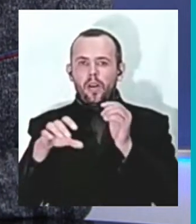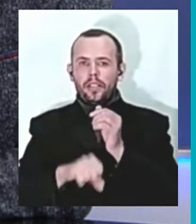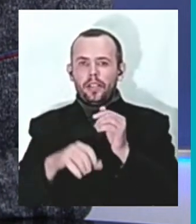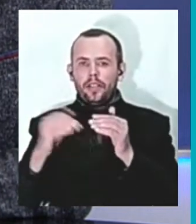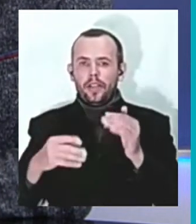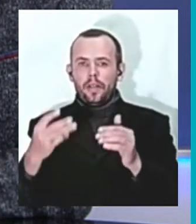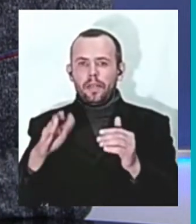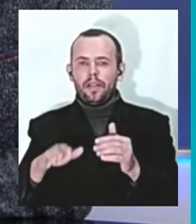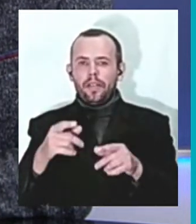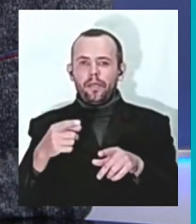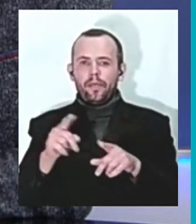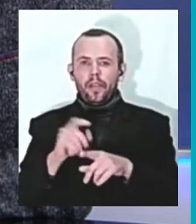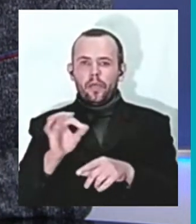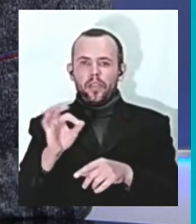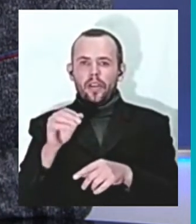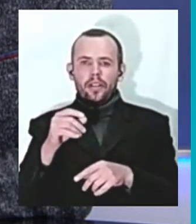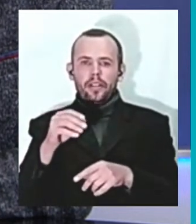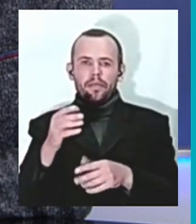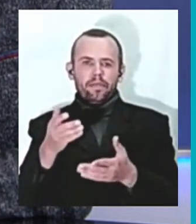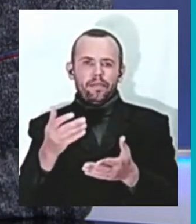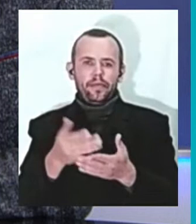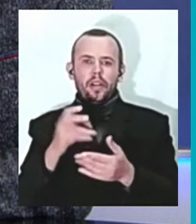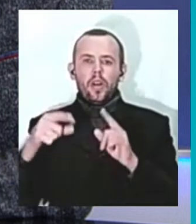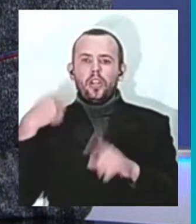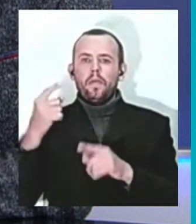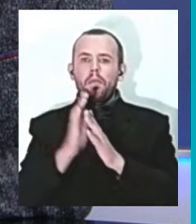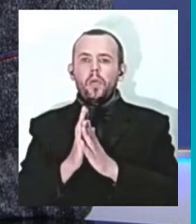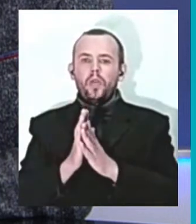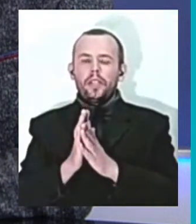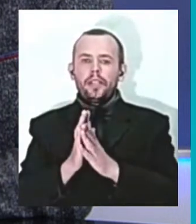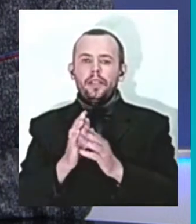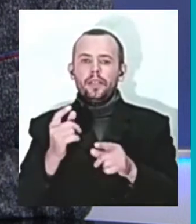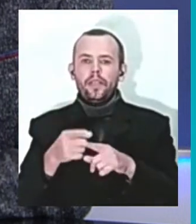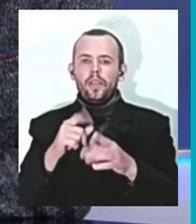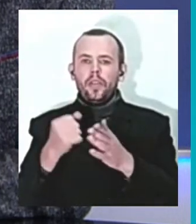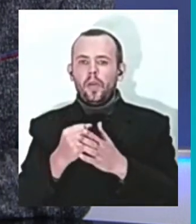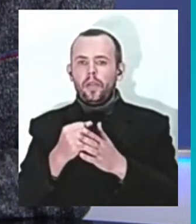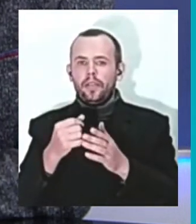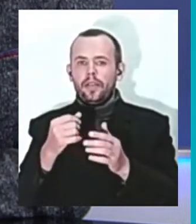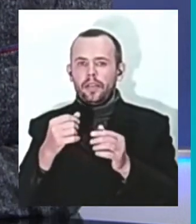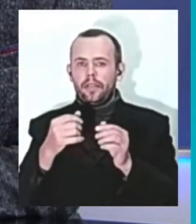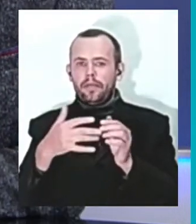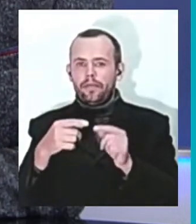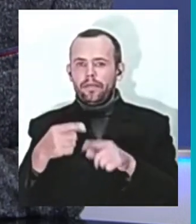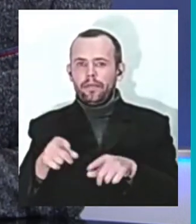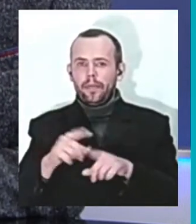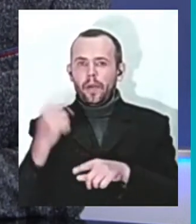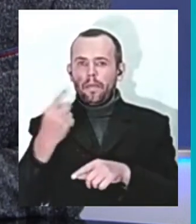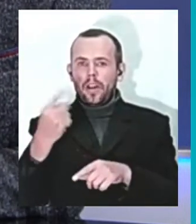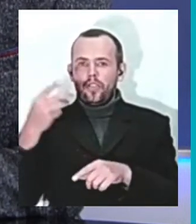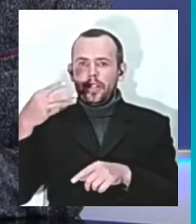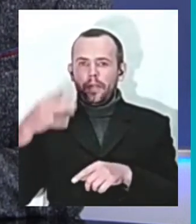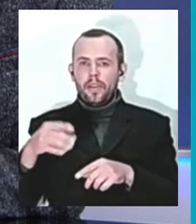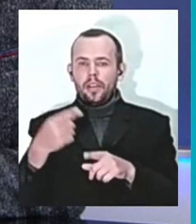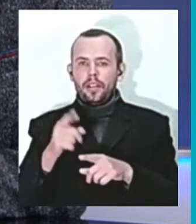та Цибриківська. Наступний, будь ласка, слайд. Це від 5 до 10 тисяч. Перші 3 місця – це Визирська, Чорноморська